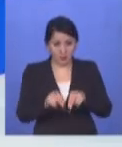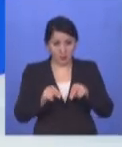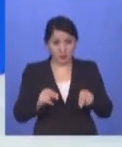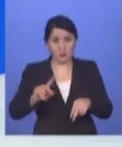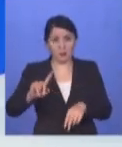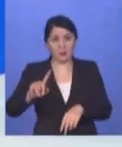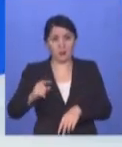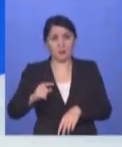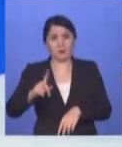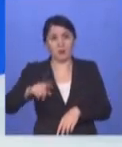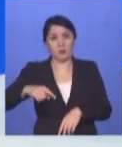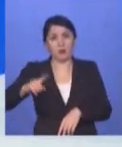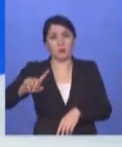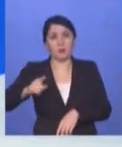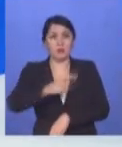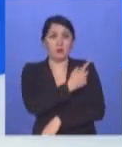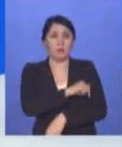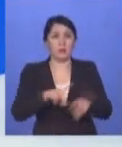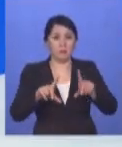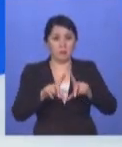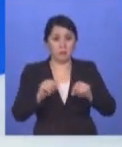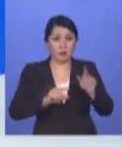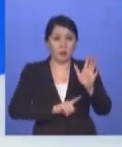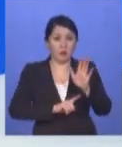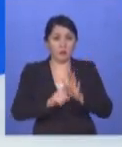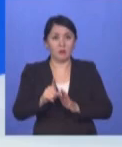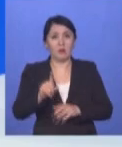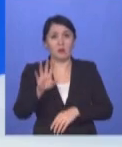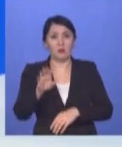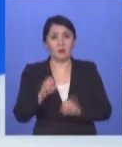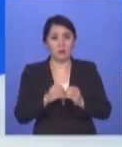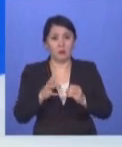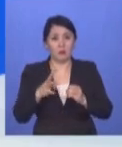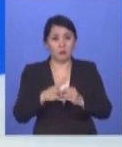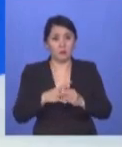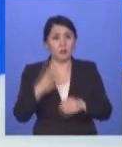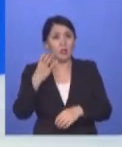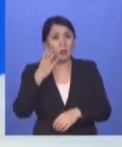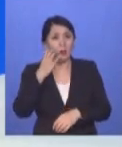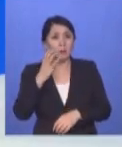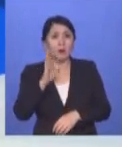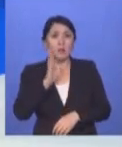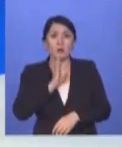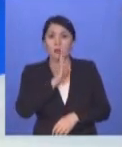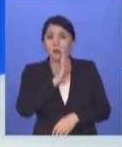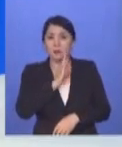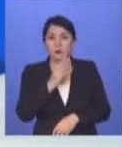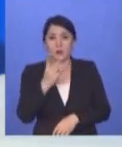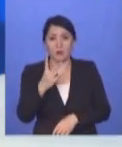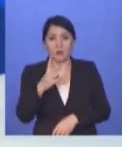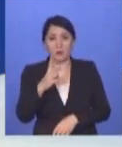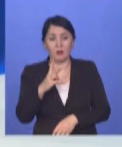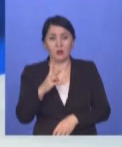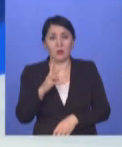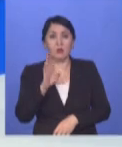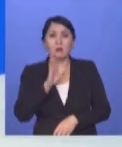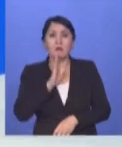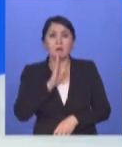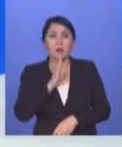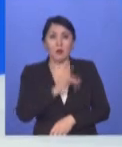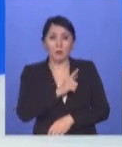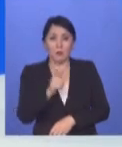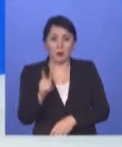Петропавлдағы бірінші қалалық емханаға жыл басынан бері 414 жүкті әйел. Оның ішінде 2 кәмелетке толмаған қыз бала бақылау